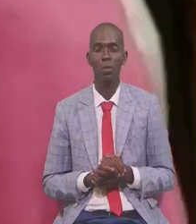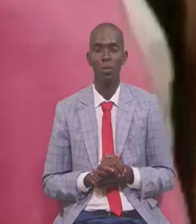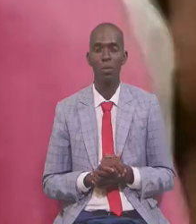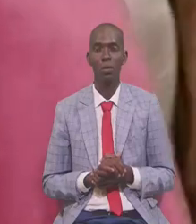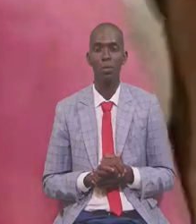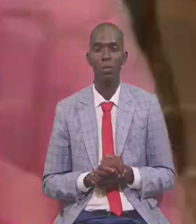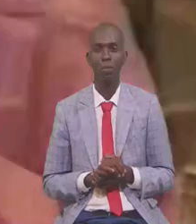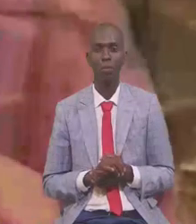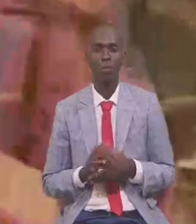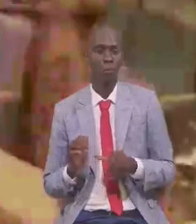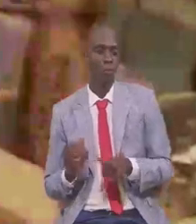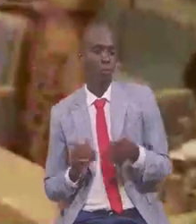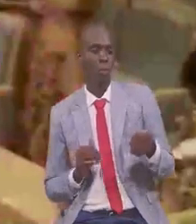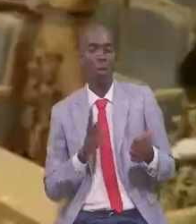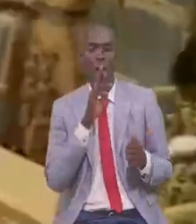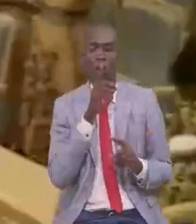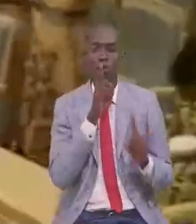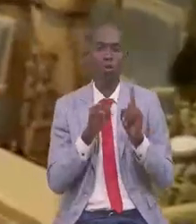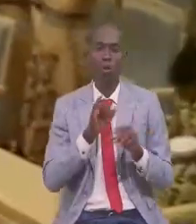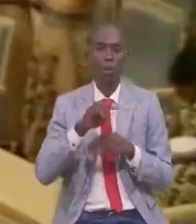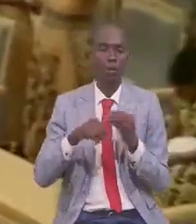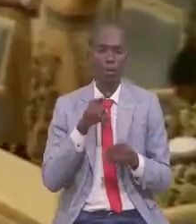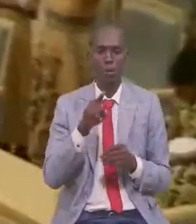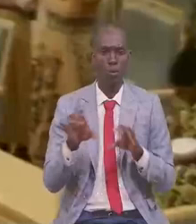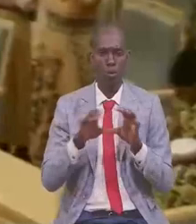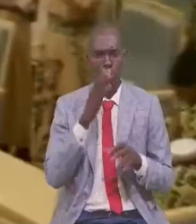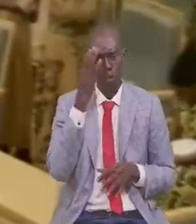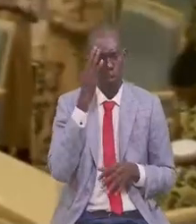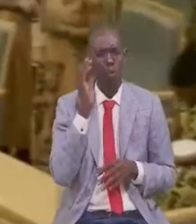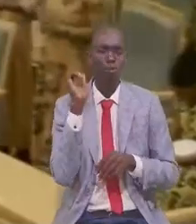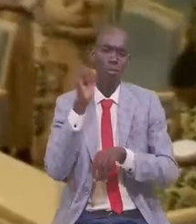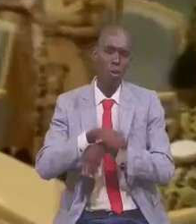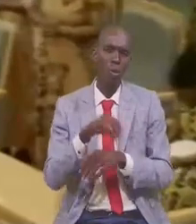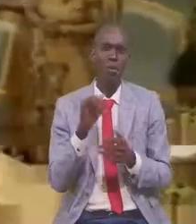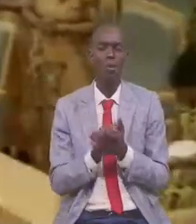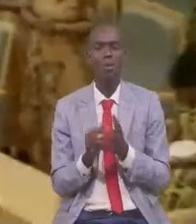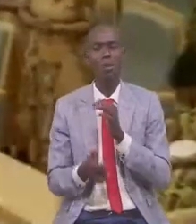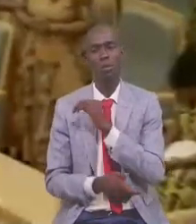Les autres parlent de toi. Il faut battre cette, vaincre cette tentation.